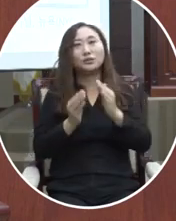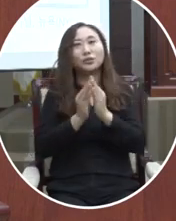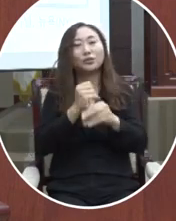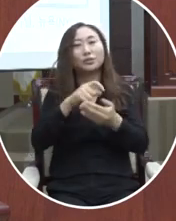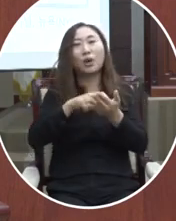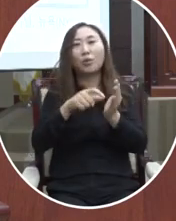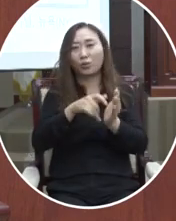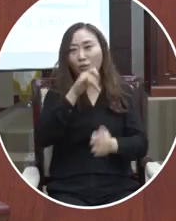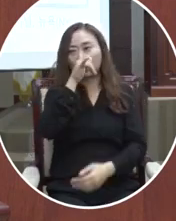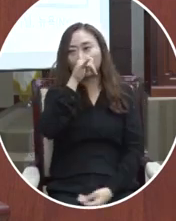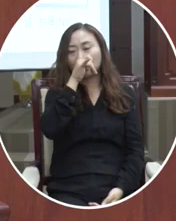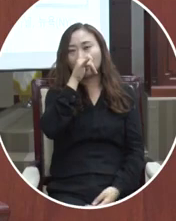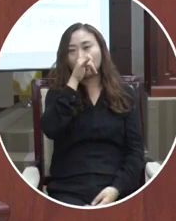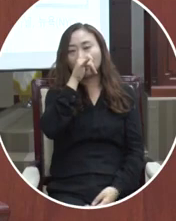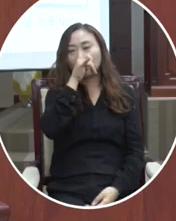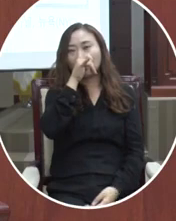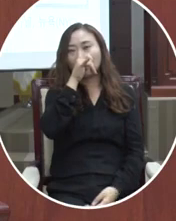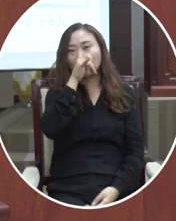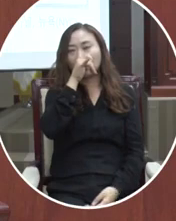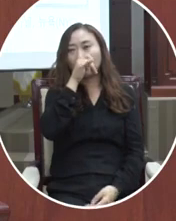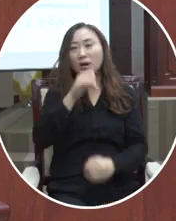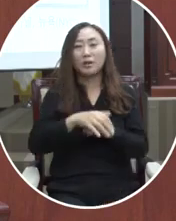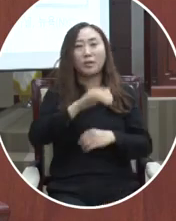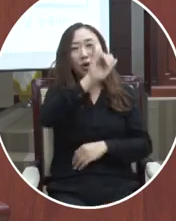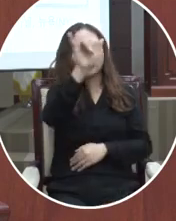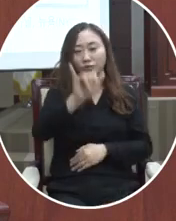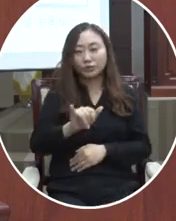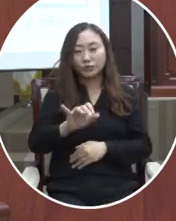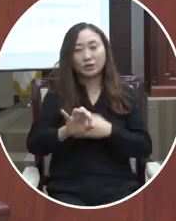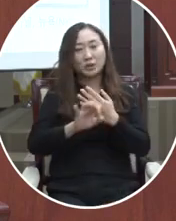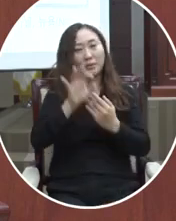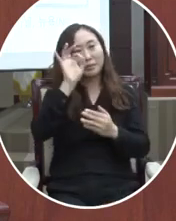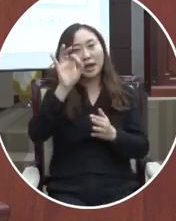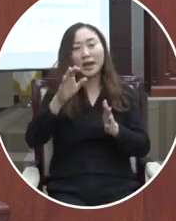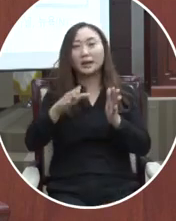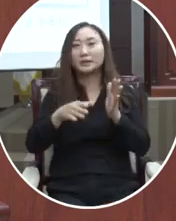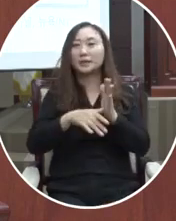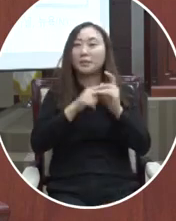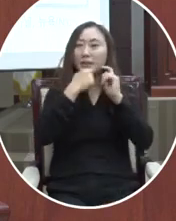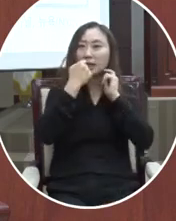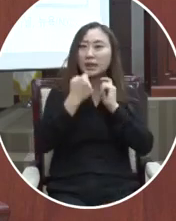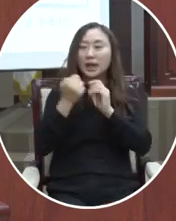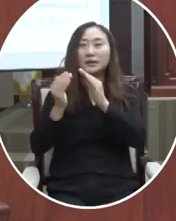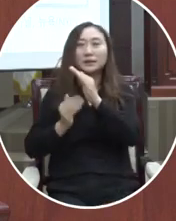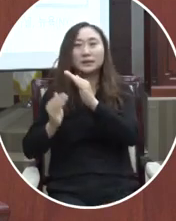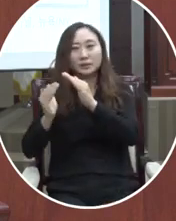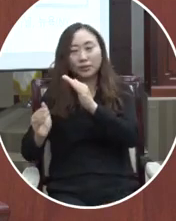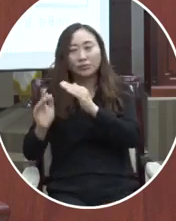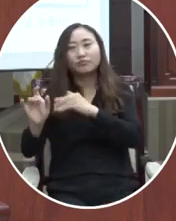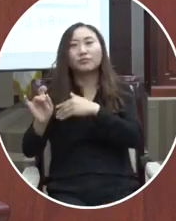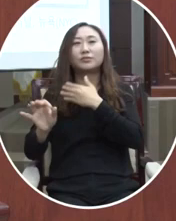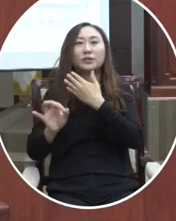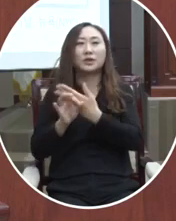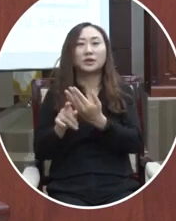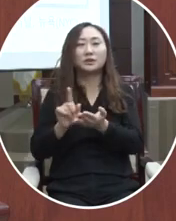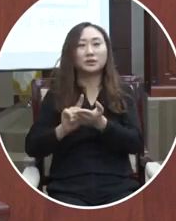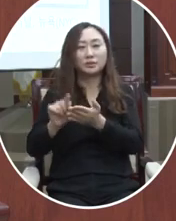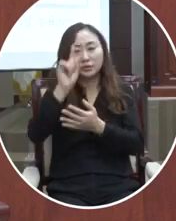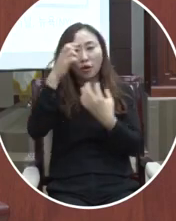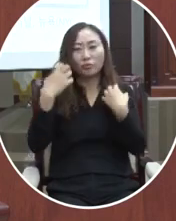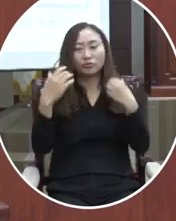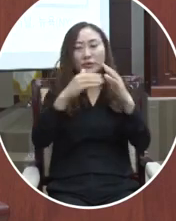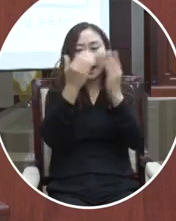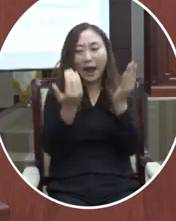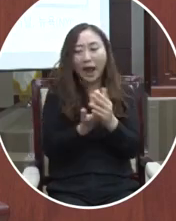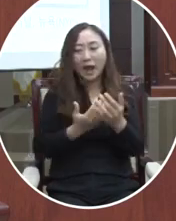있습니다. 국내 지상철도 지하 전체 사업 규모를 고려할 때 민간과 지자체, 정부의 역량을